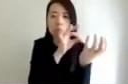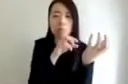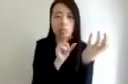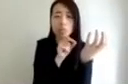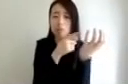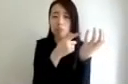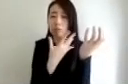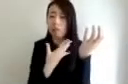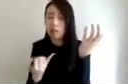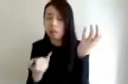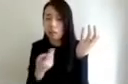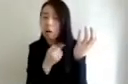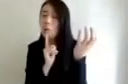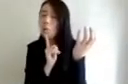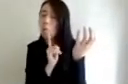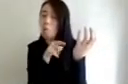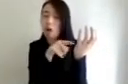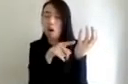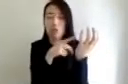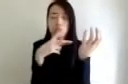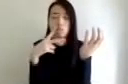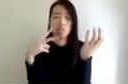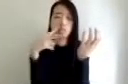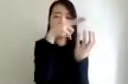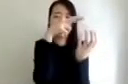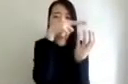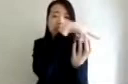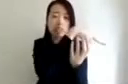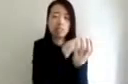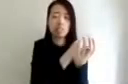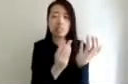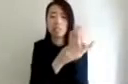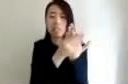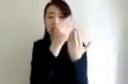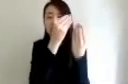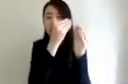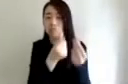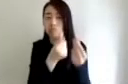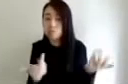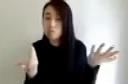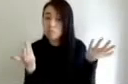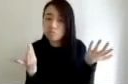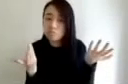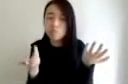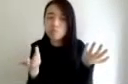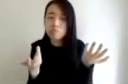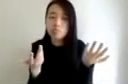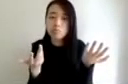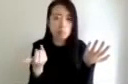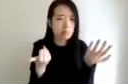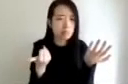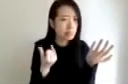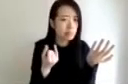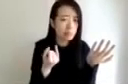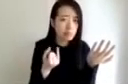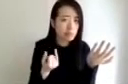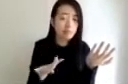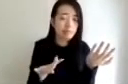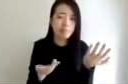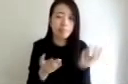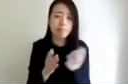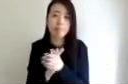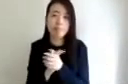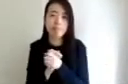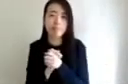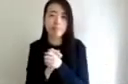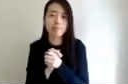系俾人斩晒啲叶，所以佢冇晒叶咧？系啦， 會唔會係咁樣咧？咁咁